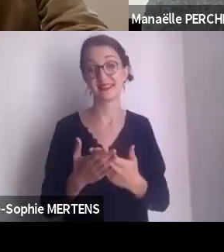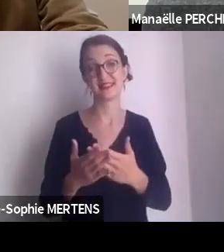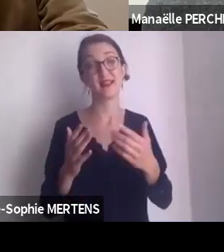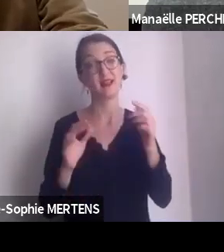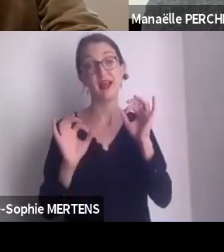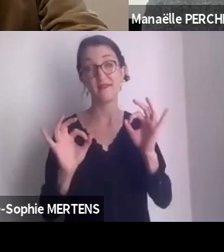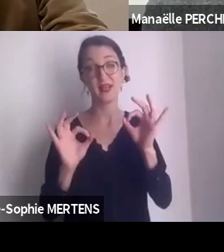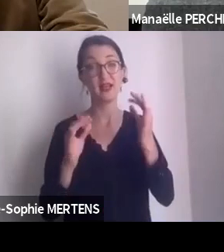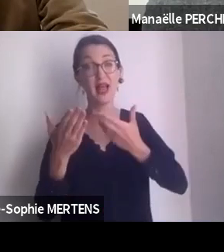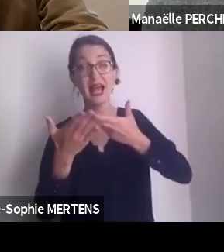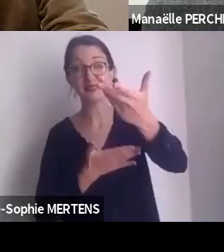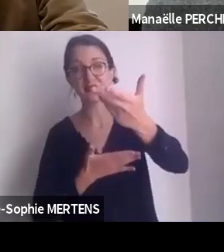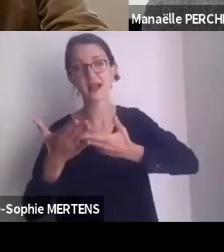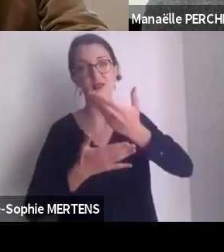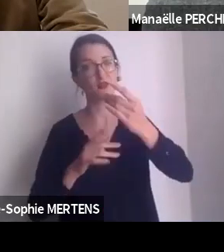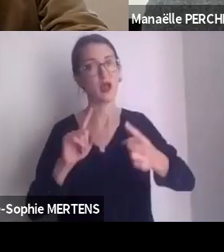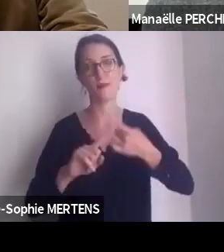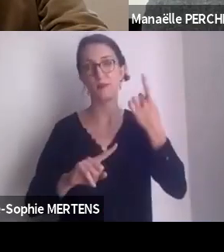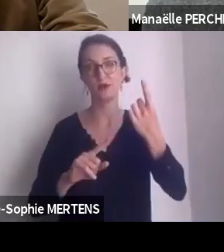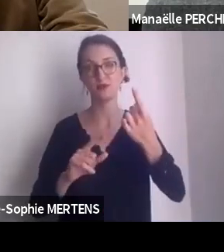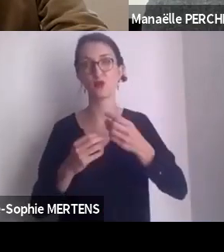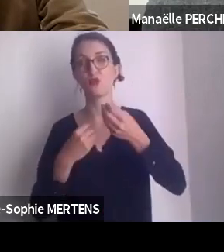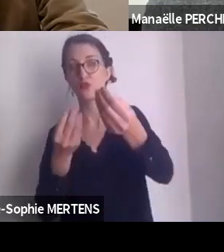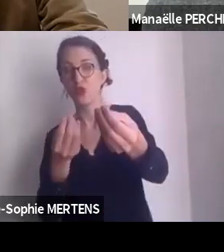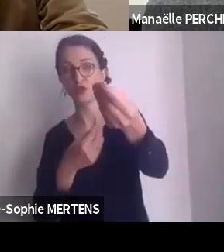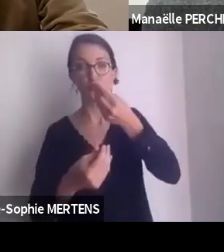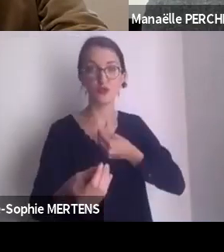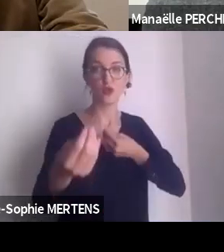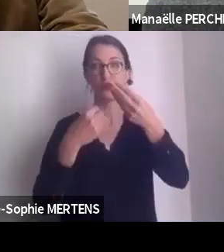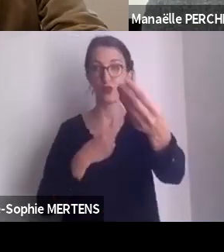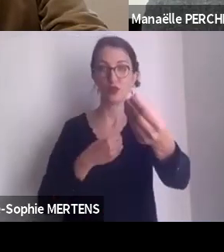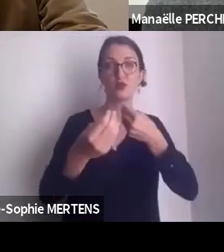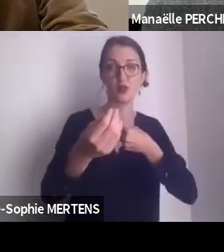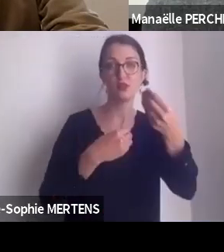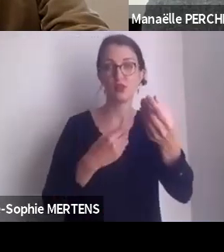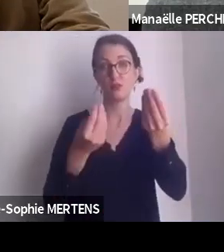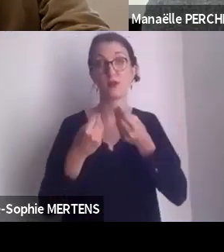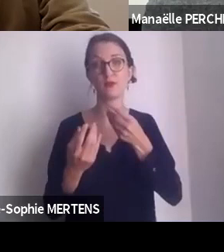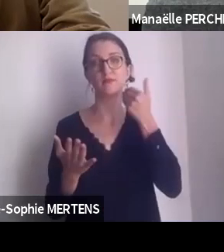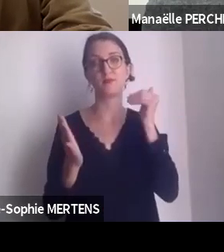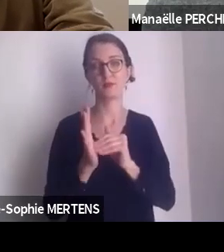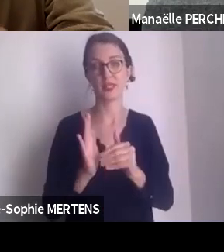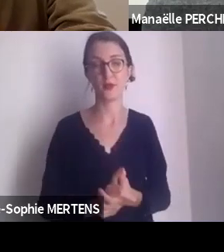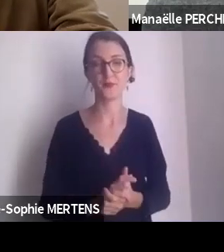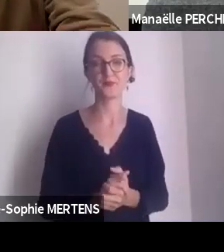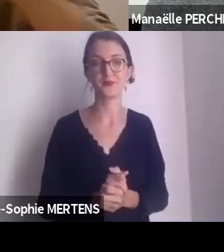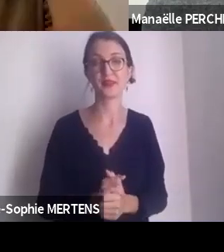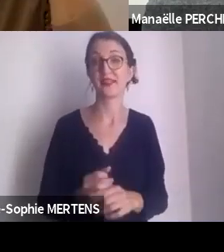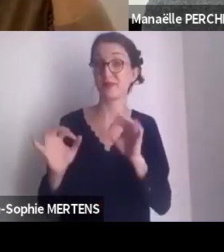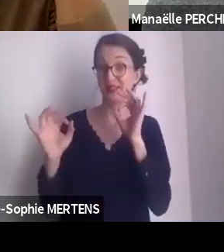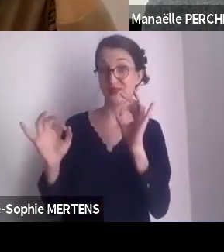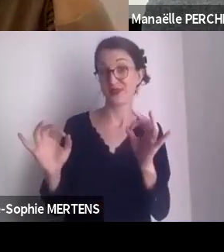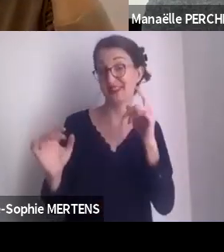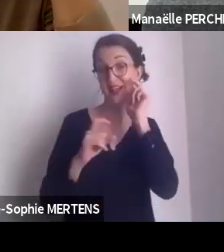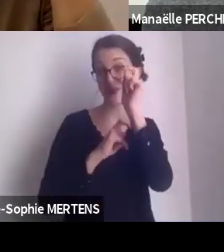important. Exactement, ce côté itératif. Et ça rejoint ce que vous disiez sur la proximité, parce que si on est dans l'itération, on est dans cette proximité